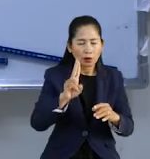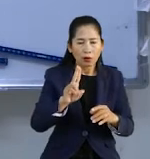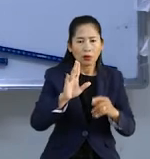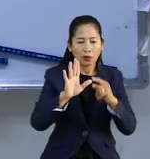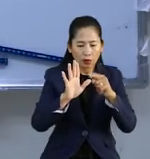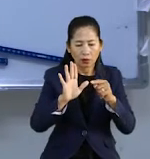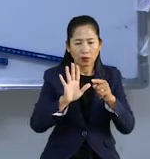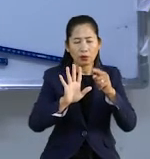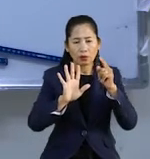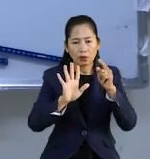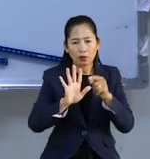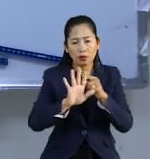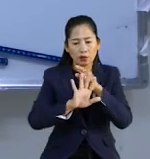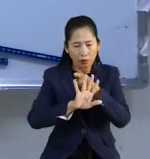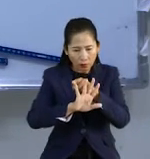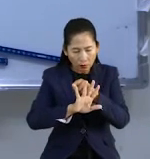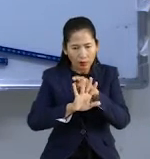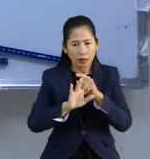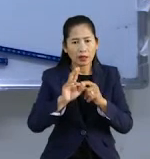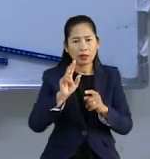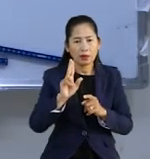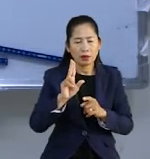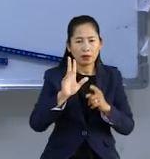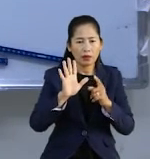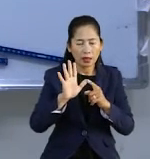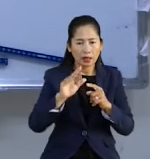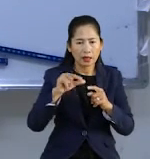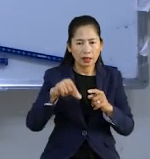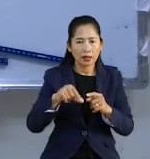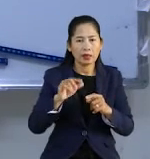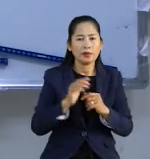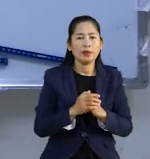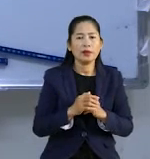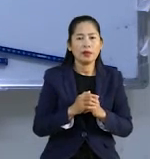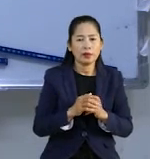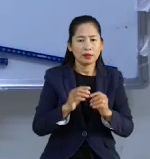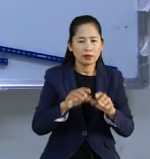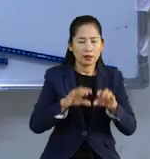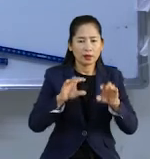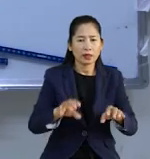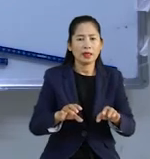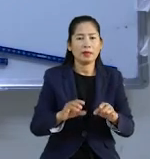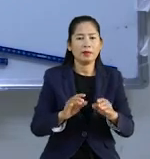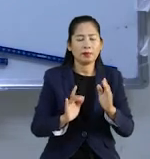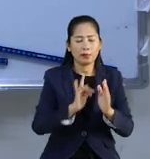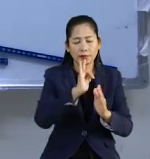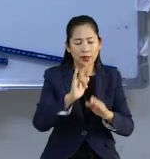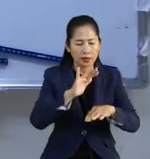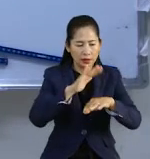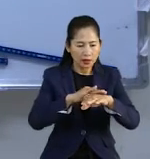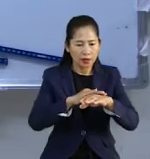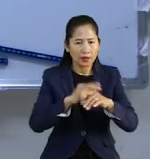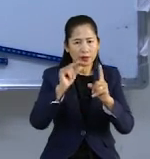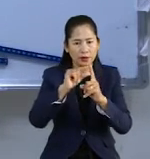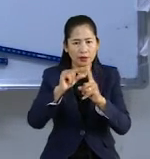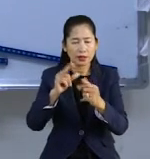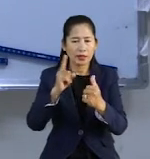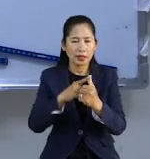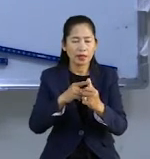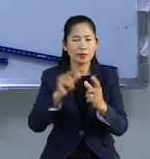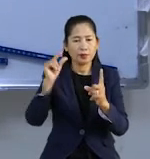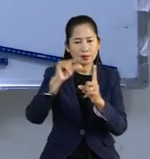ออะไอนังเอสัญญาตีกันไหลสัญญาผัดเลือปลาเนื้อเลือจนอย่างเนี้ยดำเ